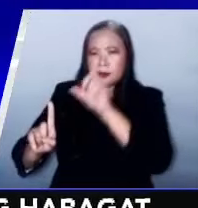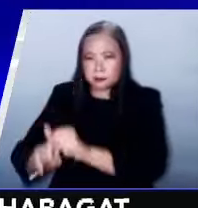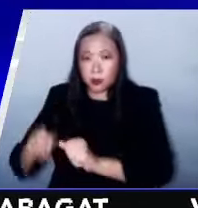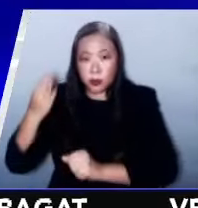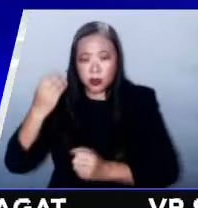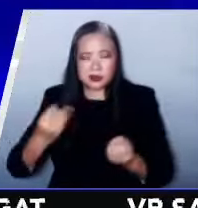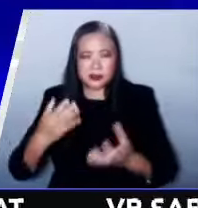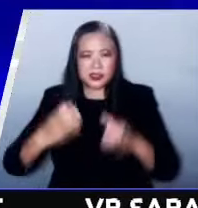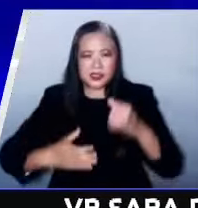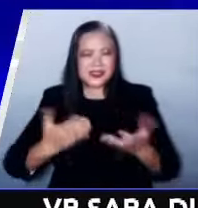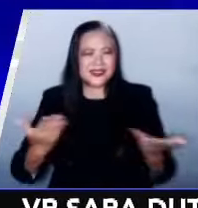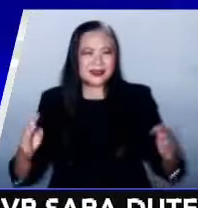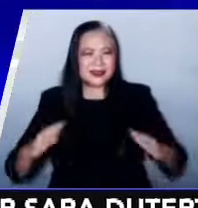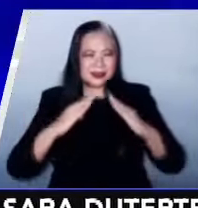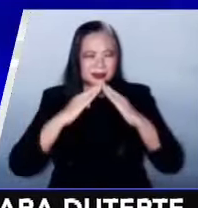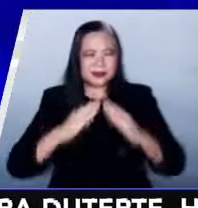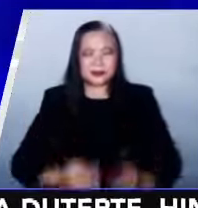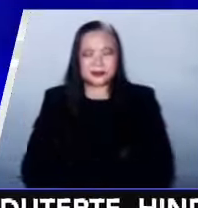EJ Gomez.